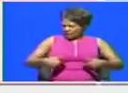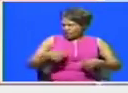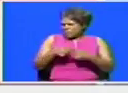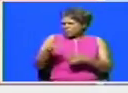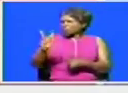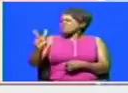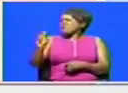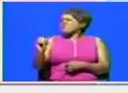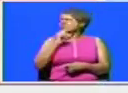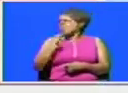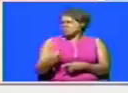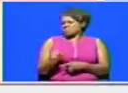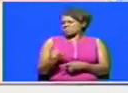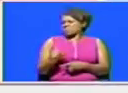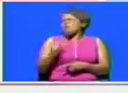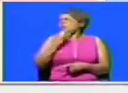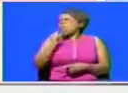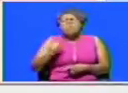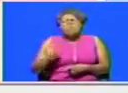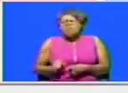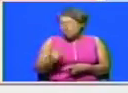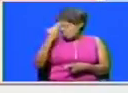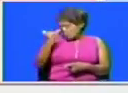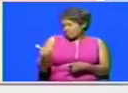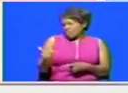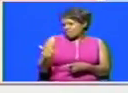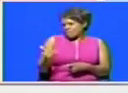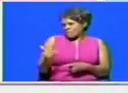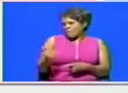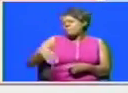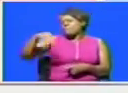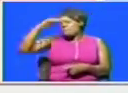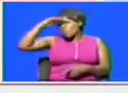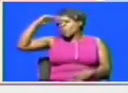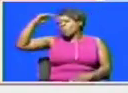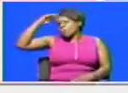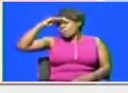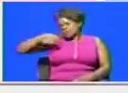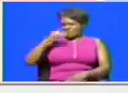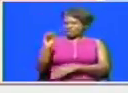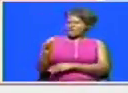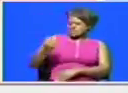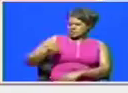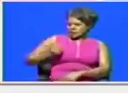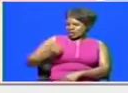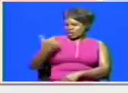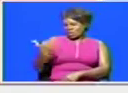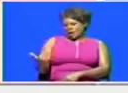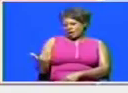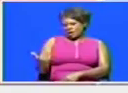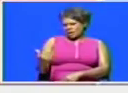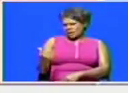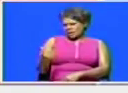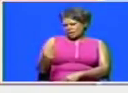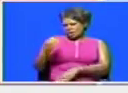miaka 20 anaonekana amezidi umri. Kisa na sababu? Kwa sababu ya pombe. Mimi wanauliza wasichana young na vijana young, kwa nini lazima